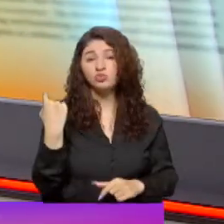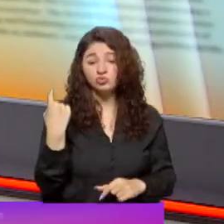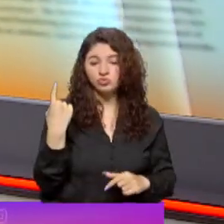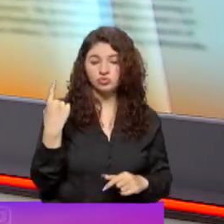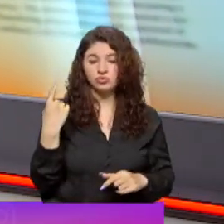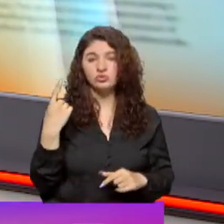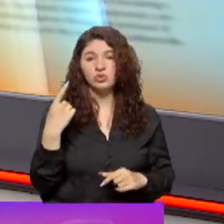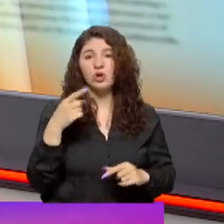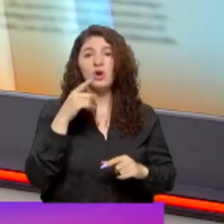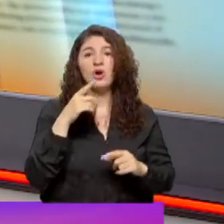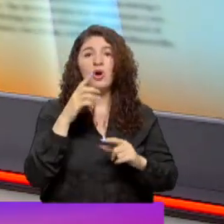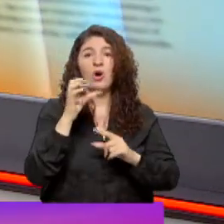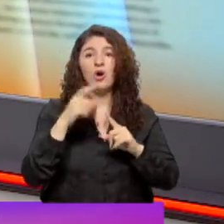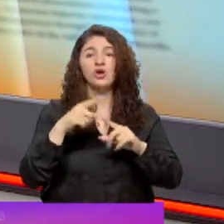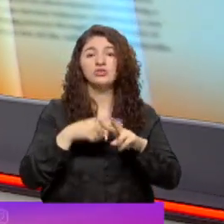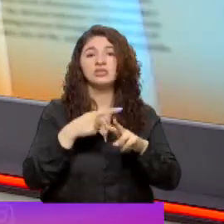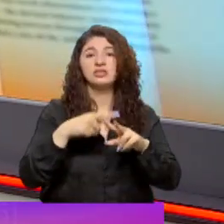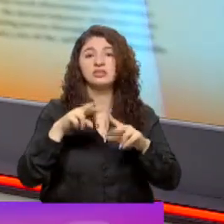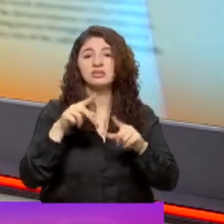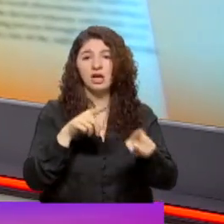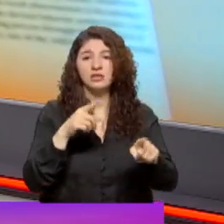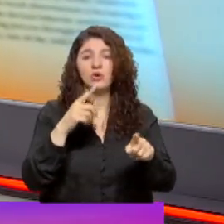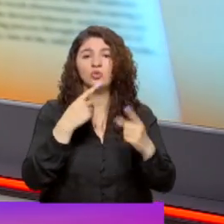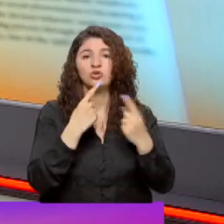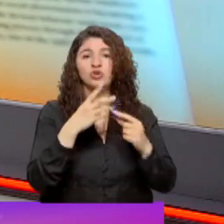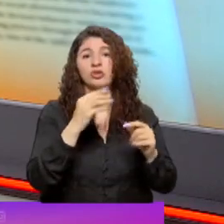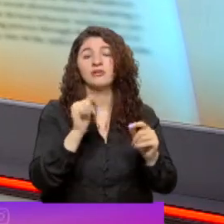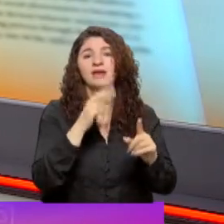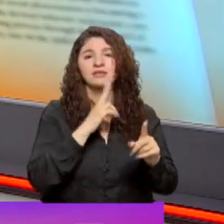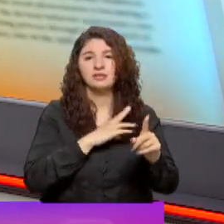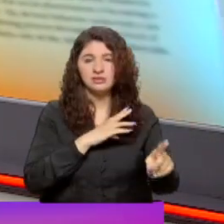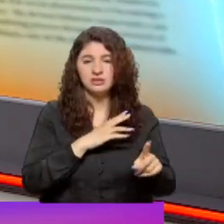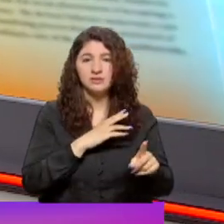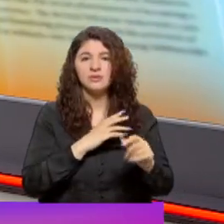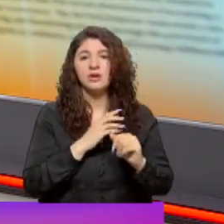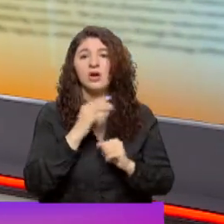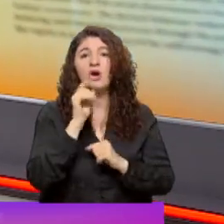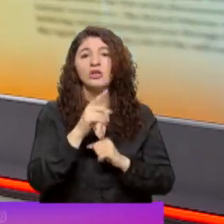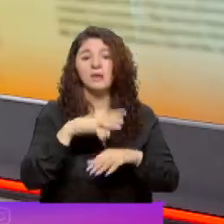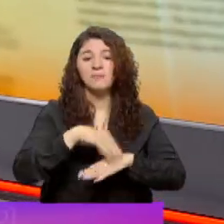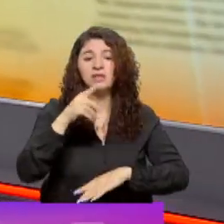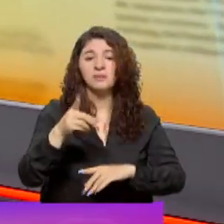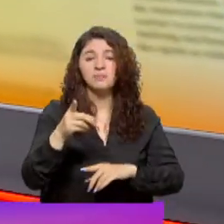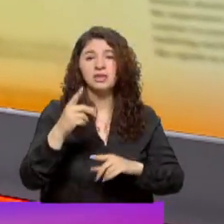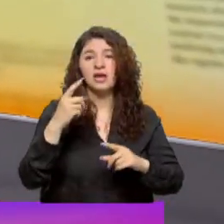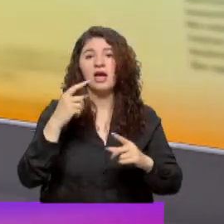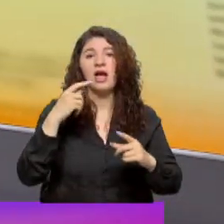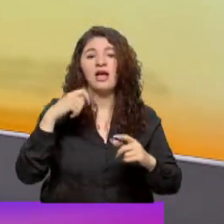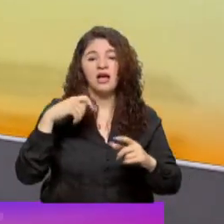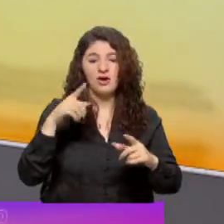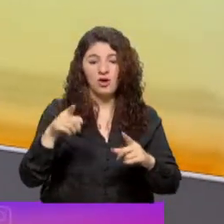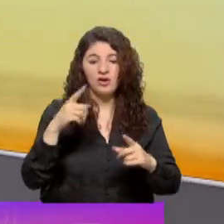dün Bu otyam da konuştuk Fikret otyam'ın kıymetli kızıyla beo da Mardin'deki bir yerden